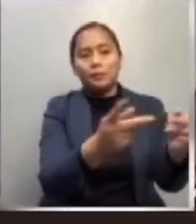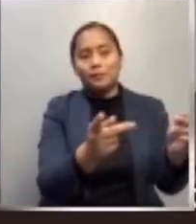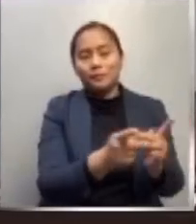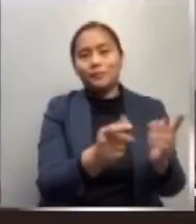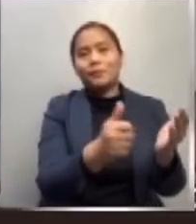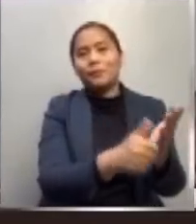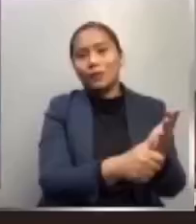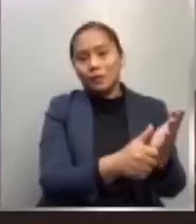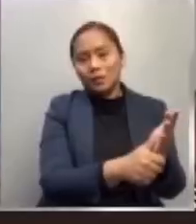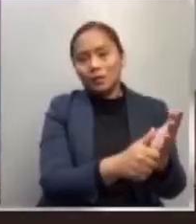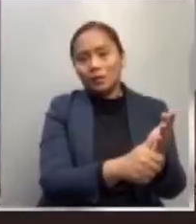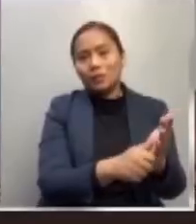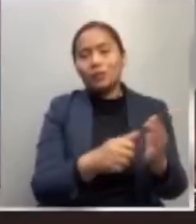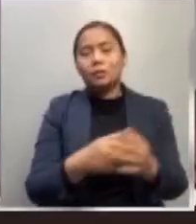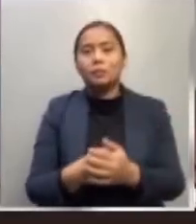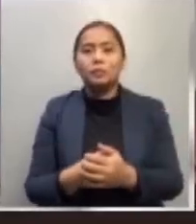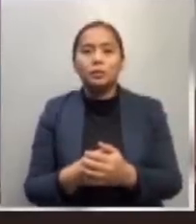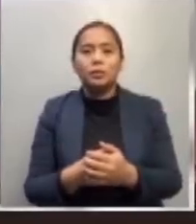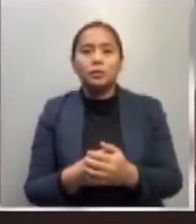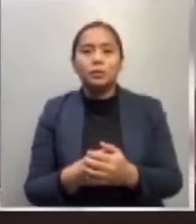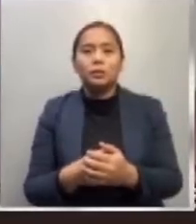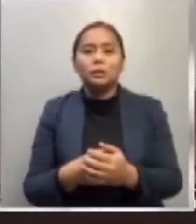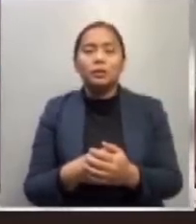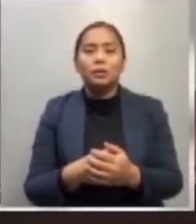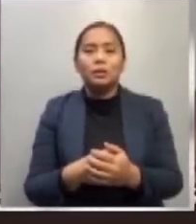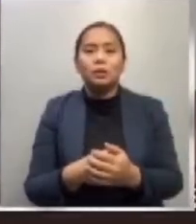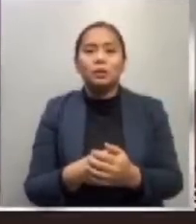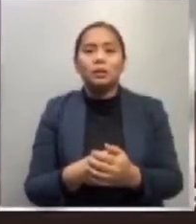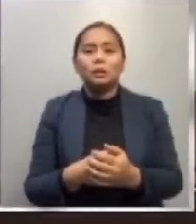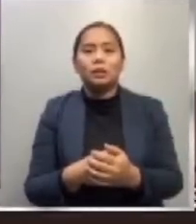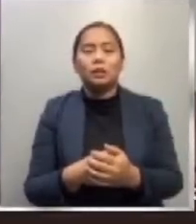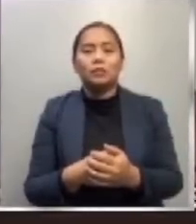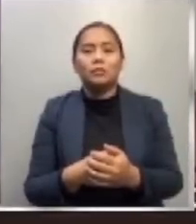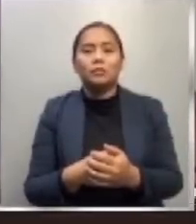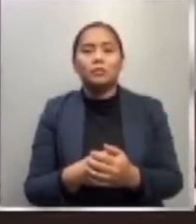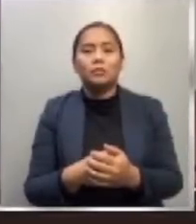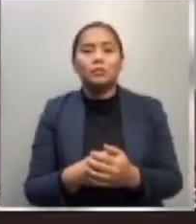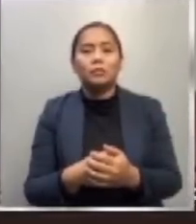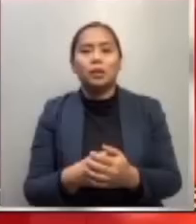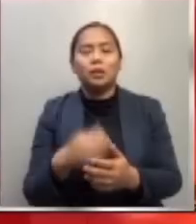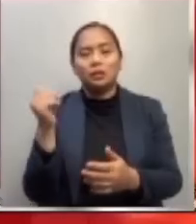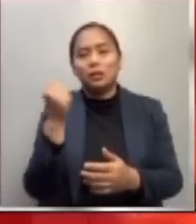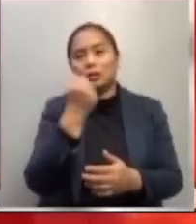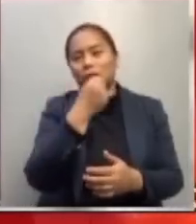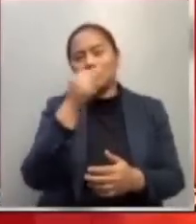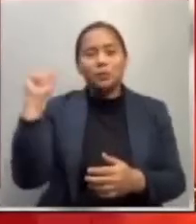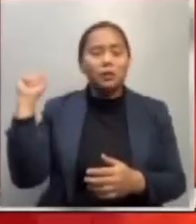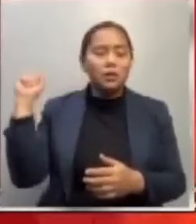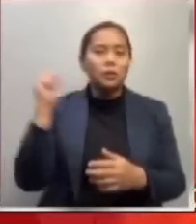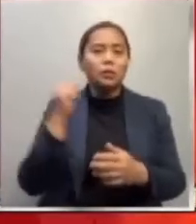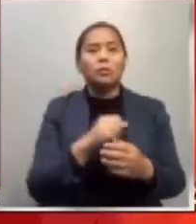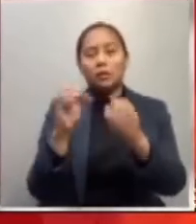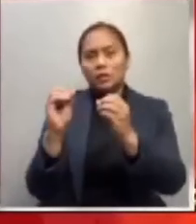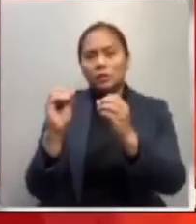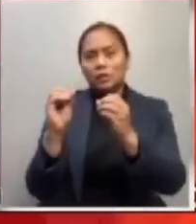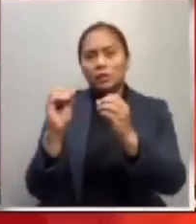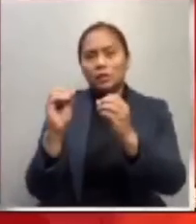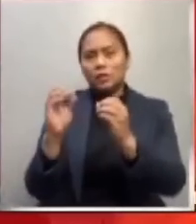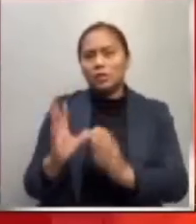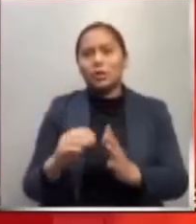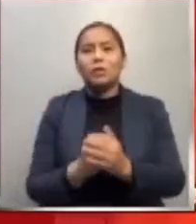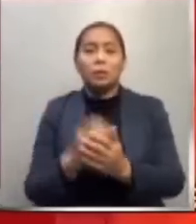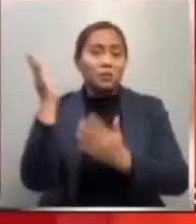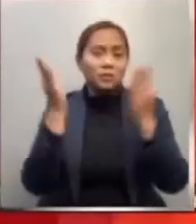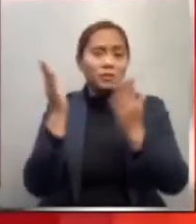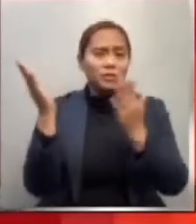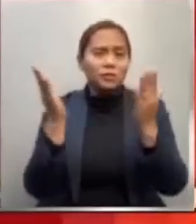matapos tumanggi ang mga gurong magsilbi. Sa report na natanggap ng COMELEC, all systems go na raw sa mga presintong ito, pero na lang sa